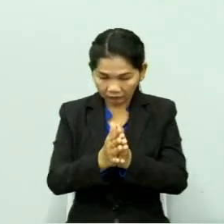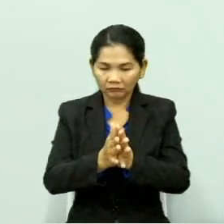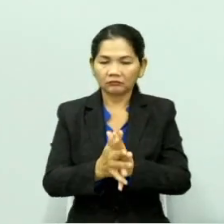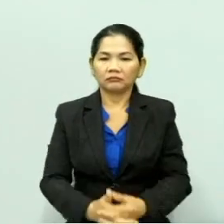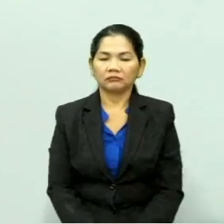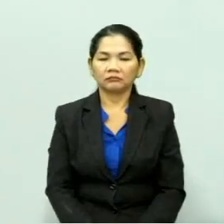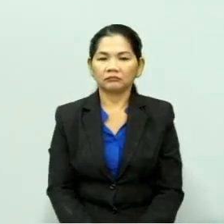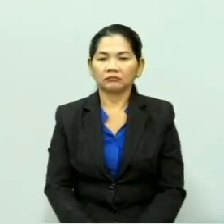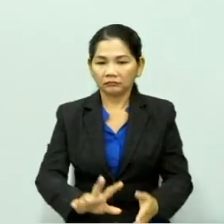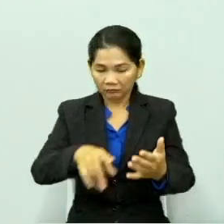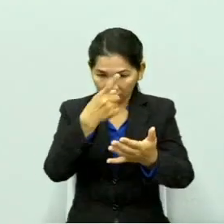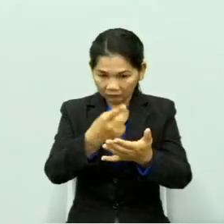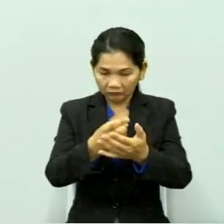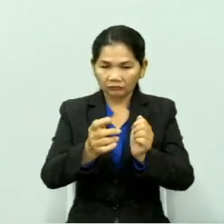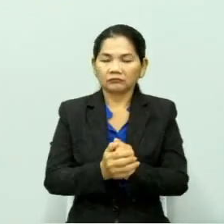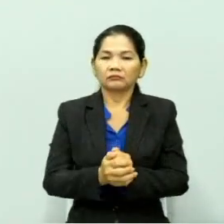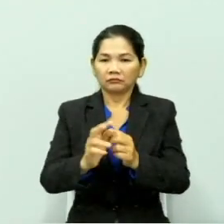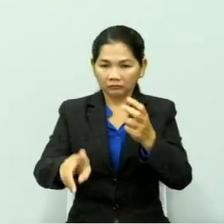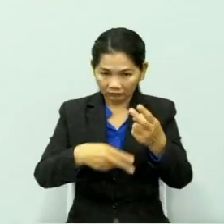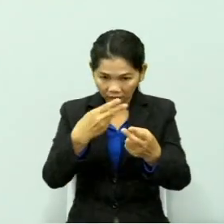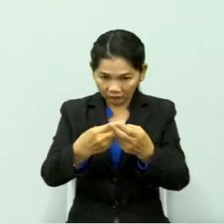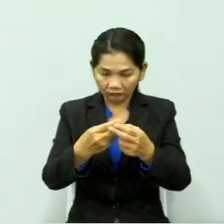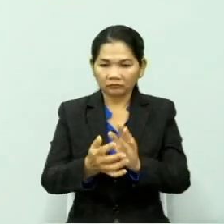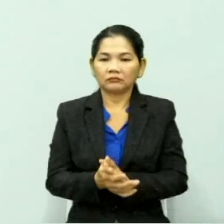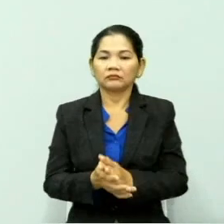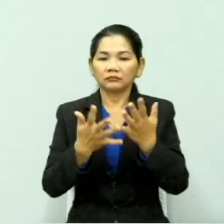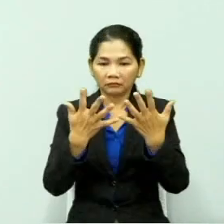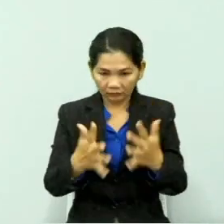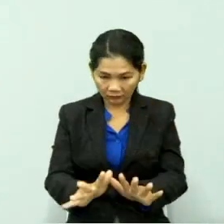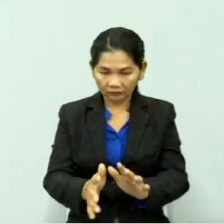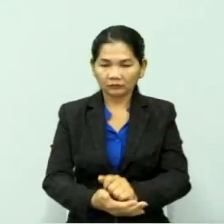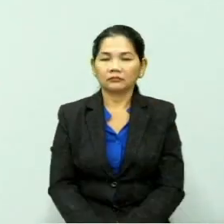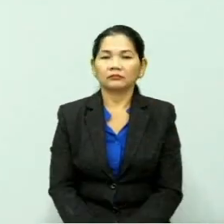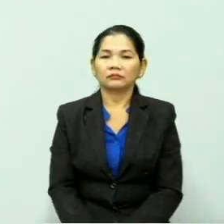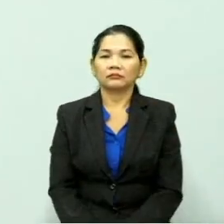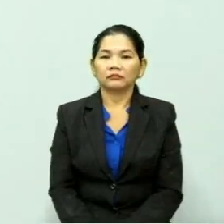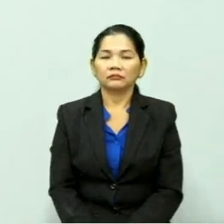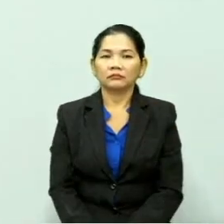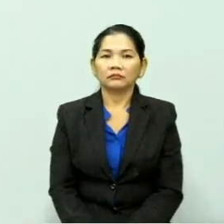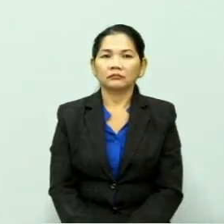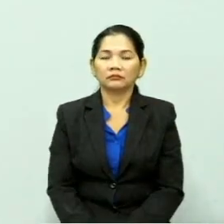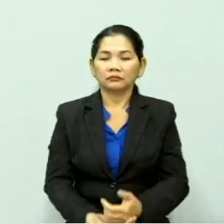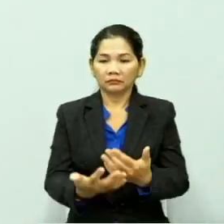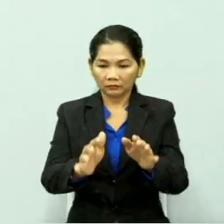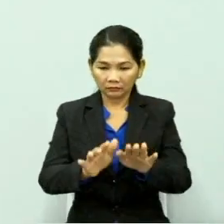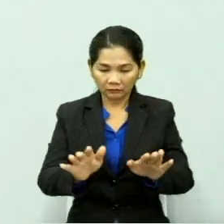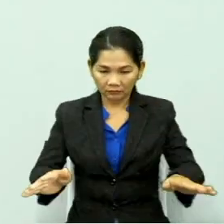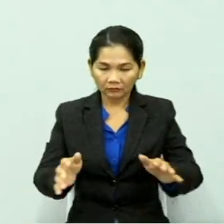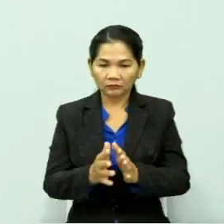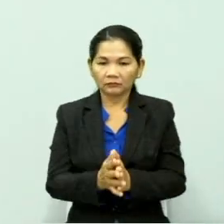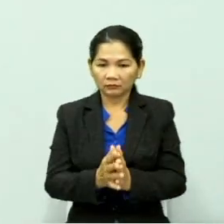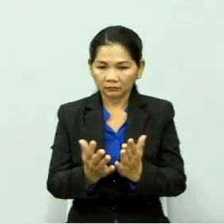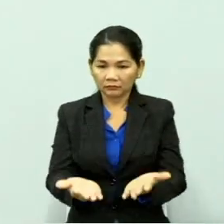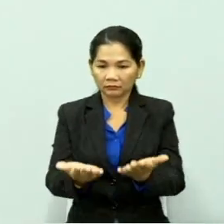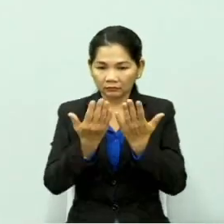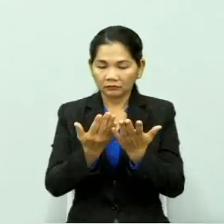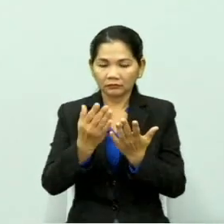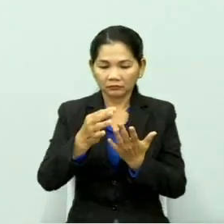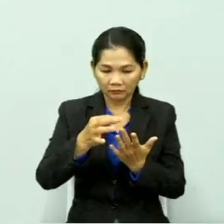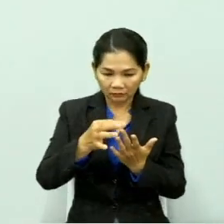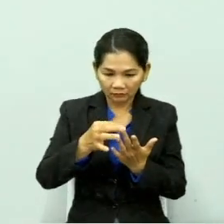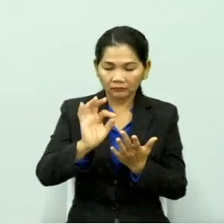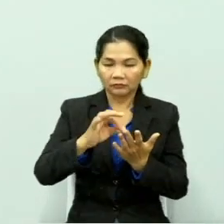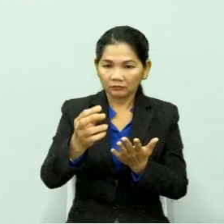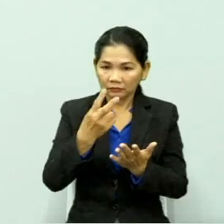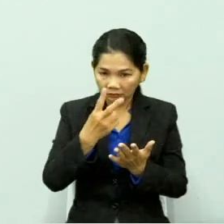khné chẳng còn bàn chồ rúm chả chay sầm nuôi chùm mùi nhạc rùi rùi hơi chả chấm chả con tặng ăn khné con chăm tiền tuột mới là con á